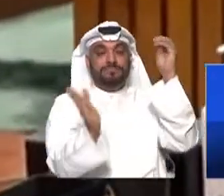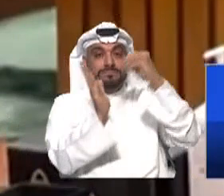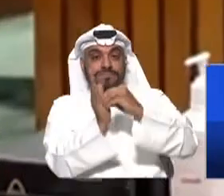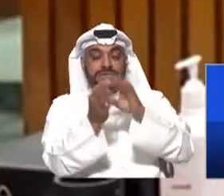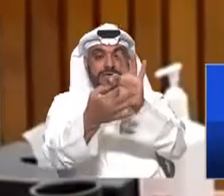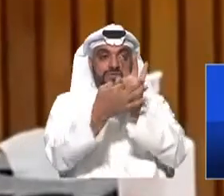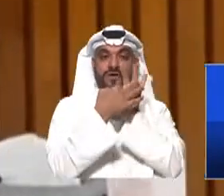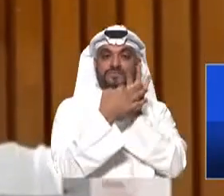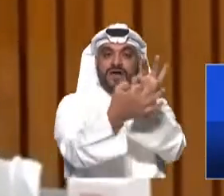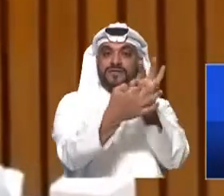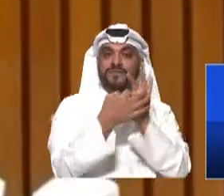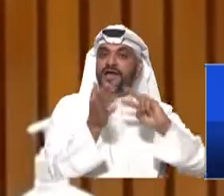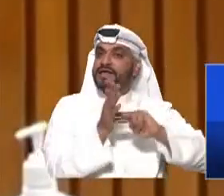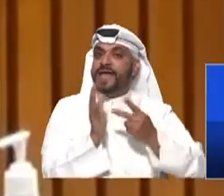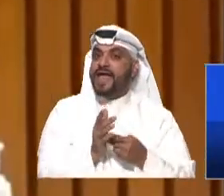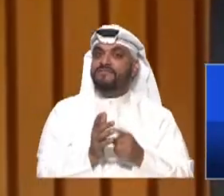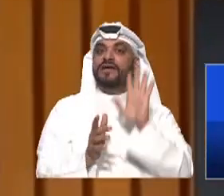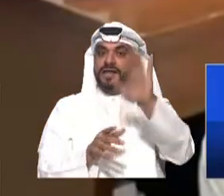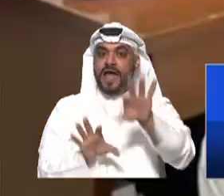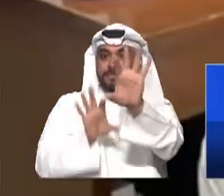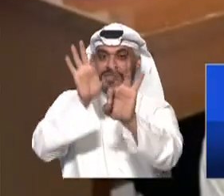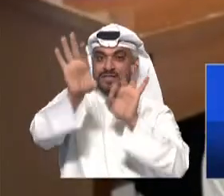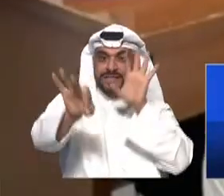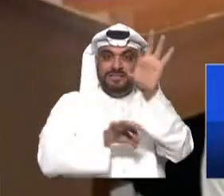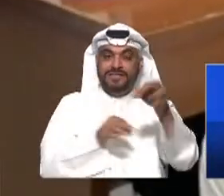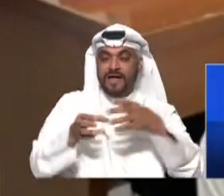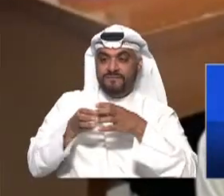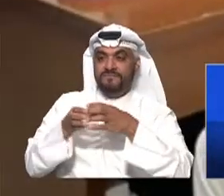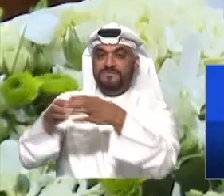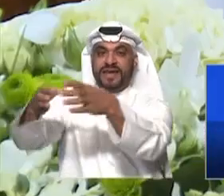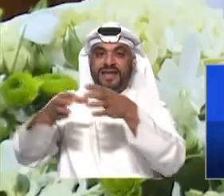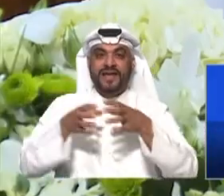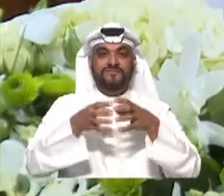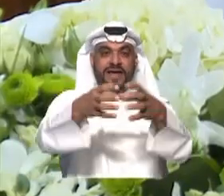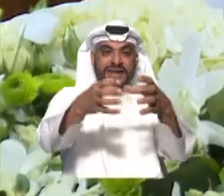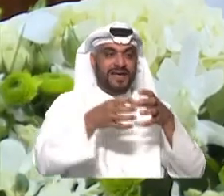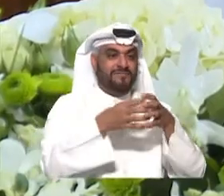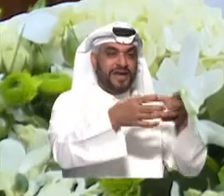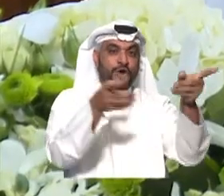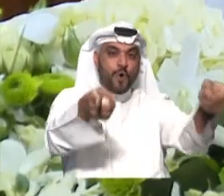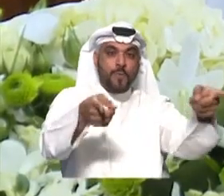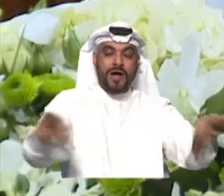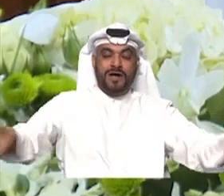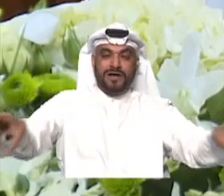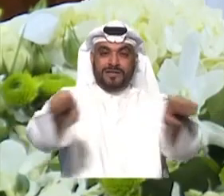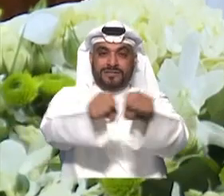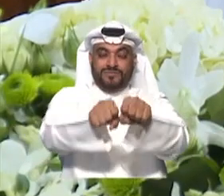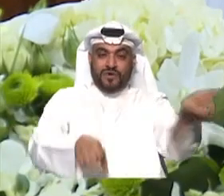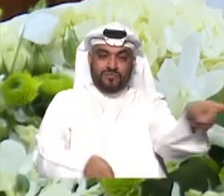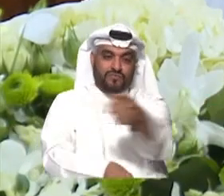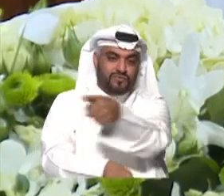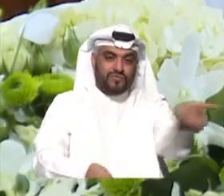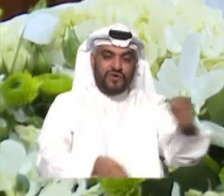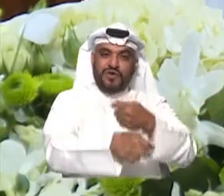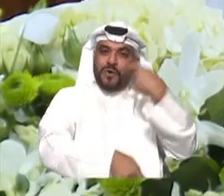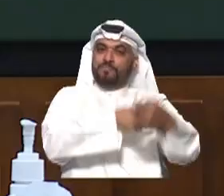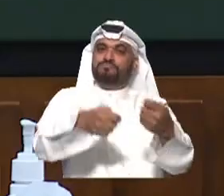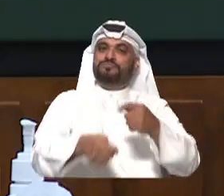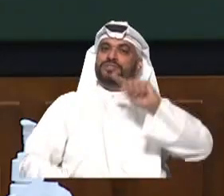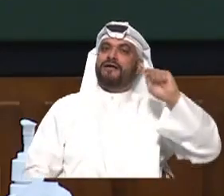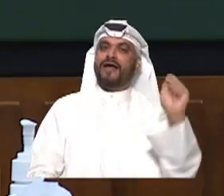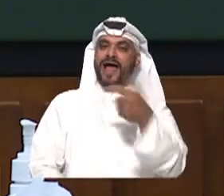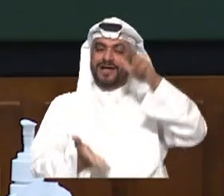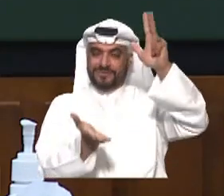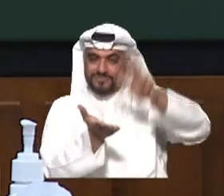خلال تشكيل فرق مشتركة من قياديين الجهات المعنية، مما سينعكس مؤكدا بسرعة اتخاذ القرار من